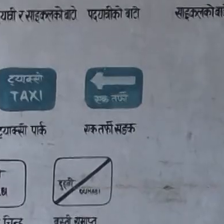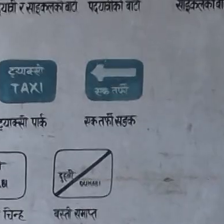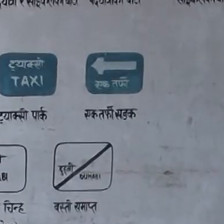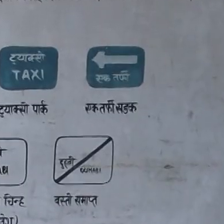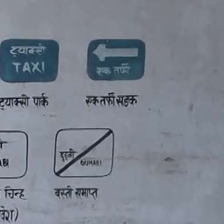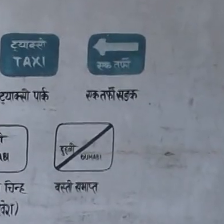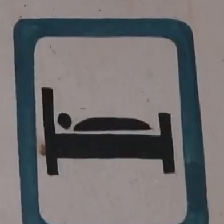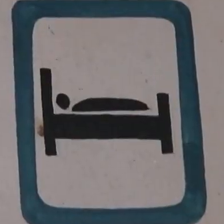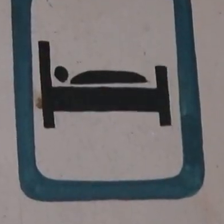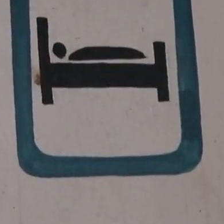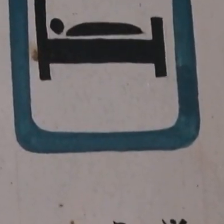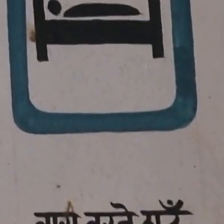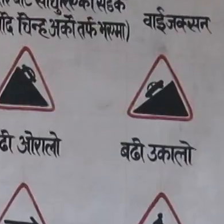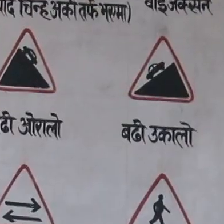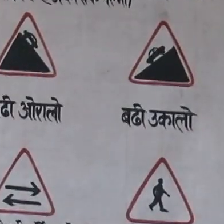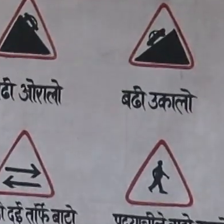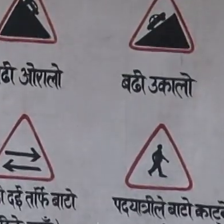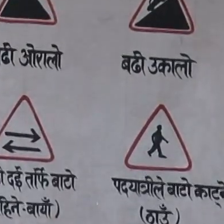नगरौँ।